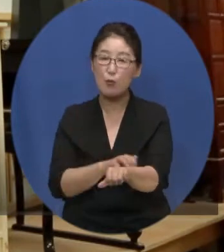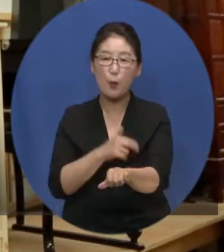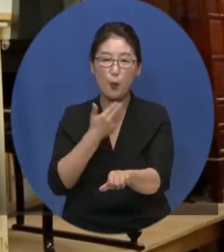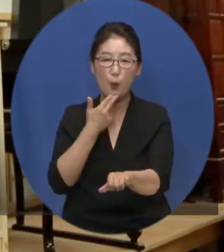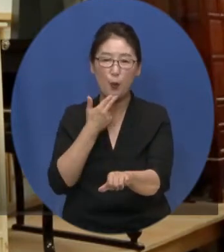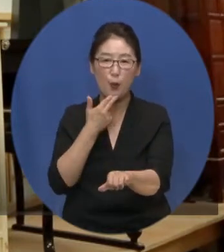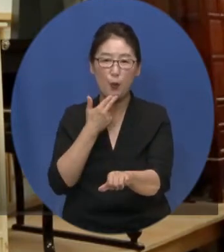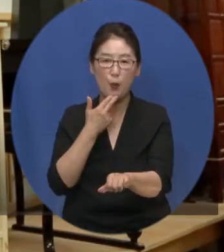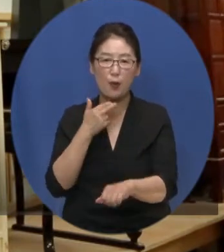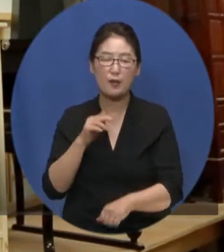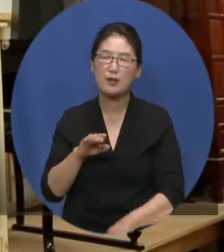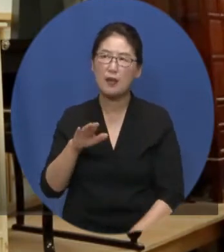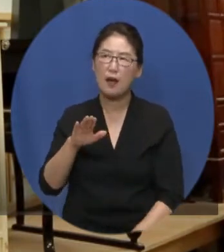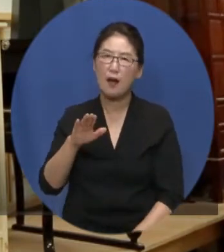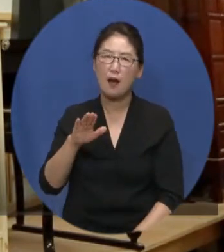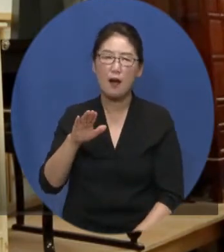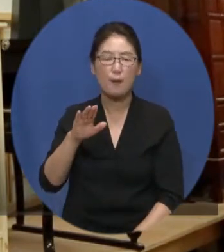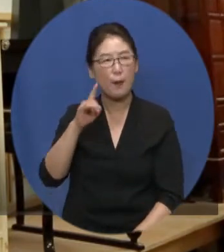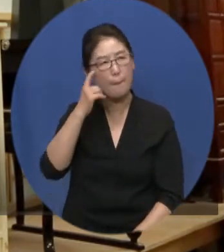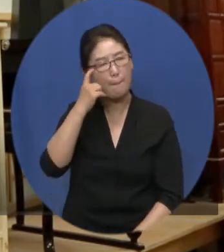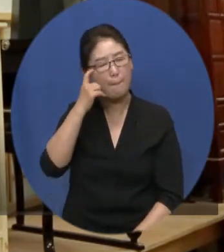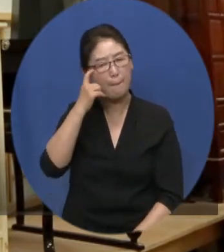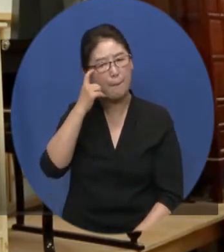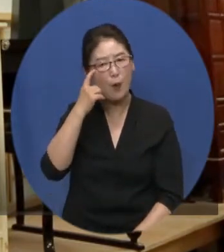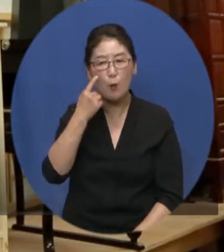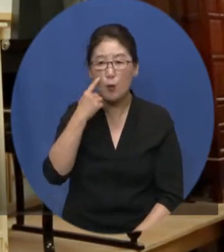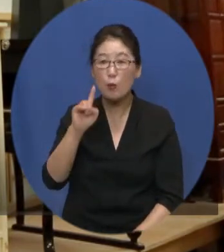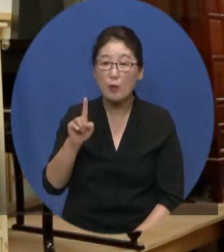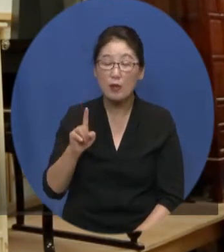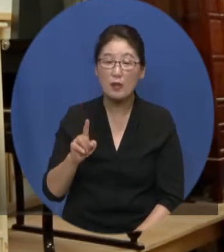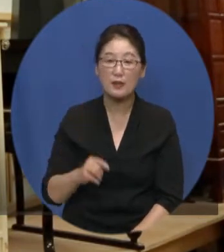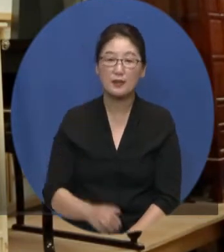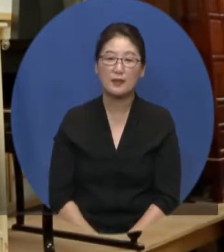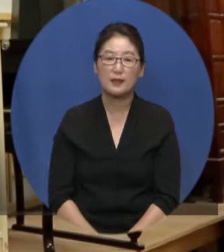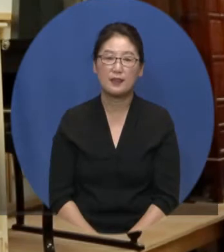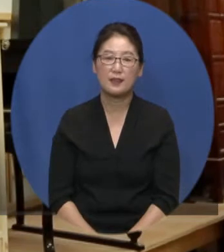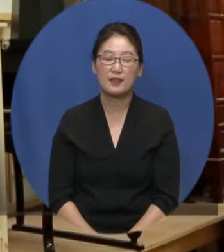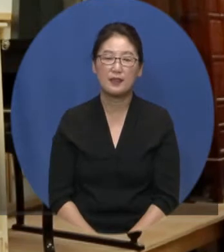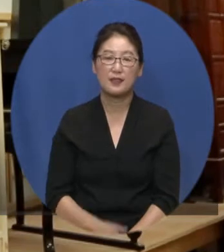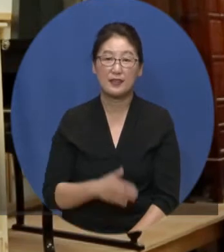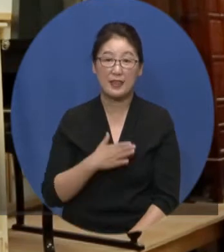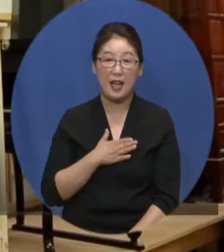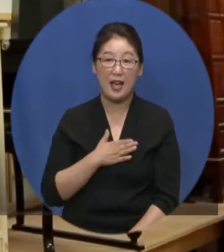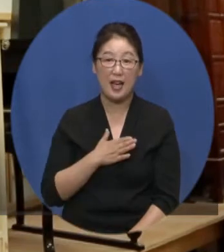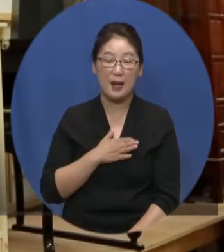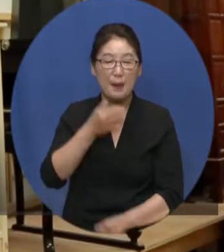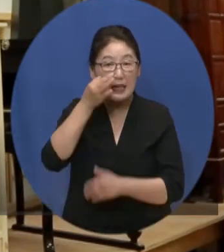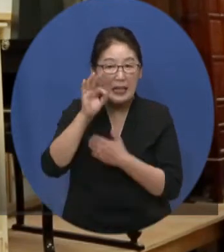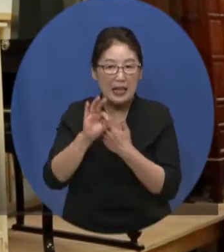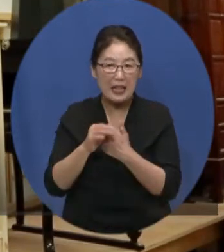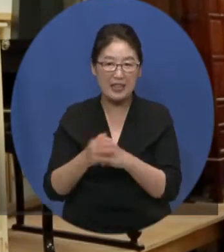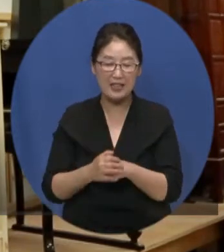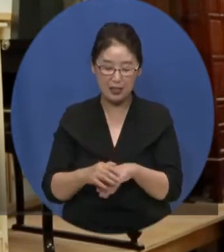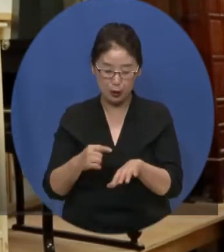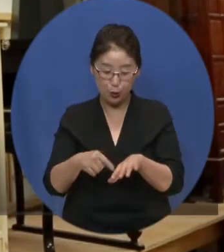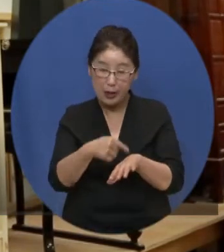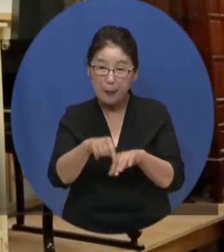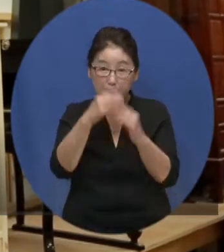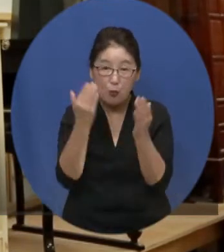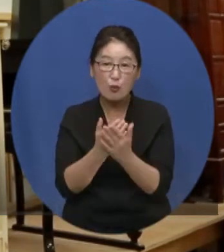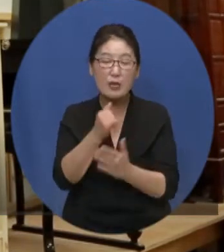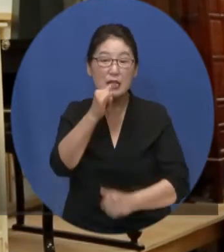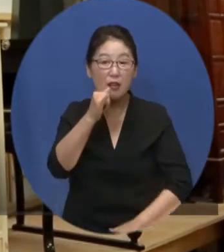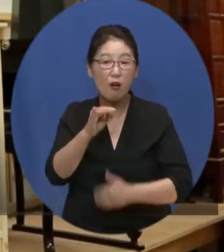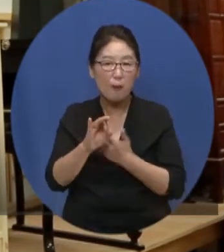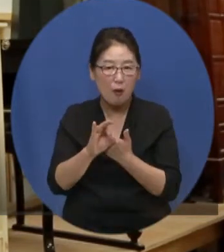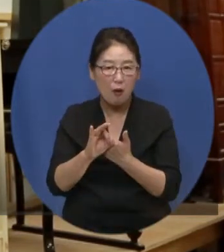그런 생각 음 정종해 봤었어요 아 내가 과연 열 손가락이 다 있었으면 지금보다